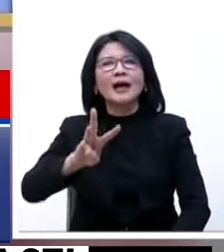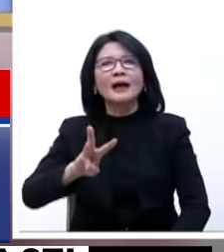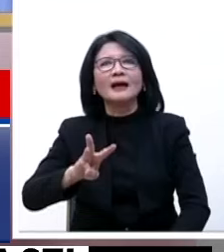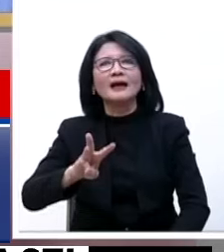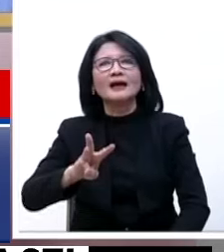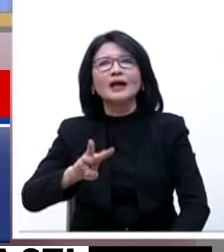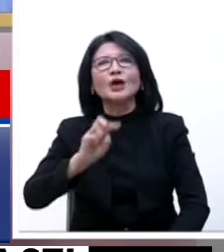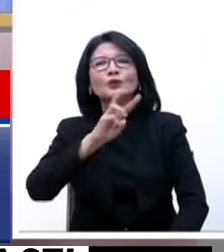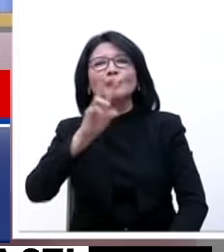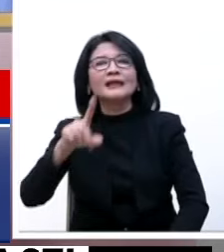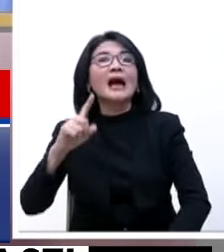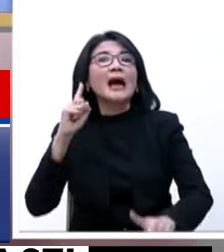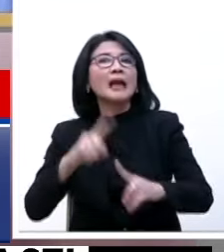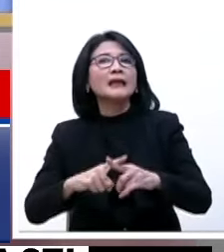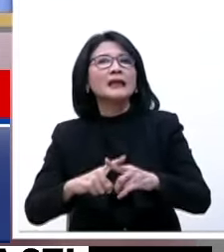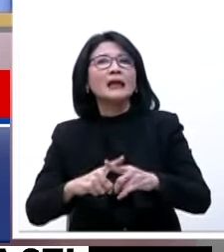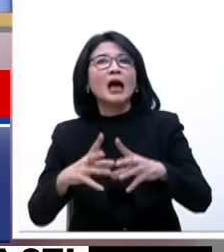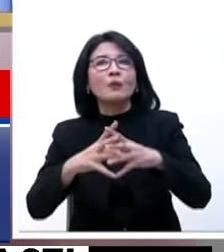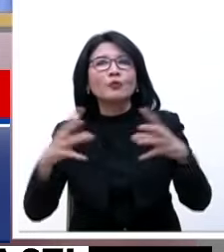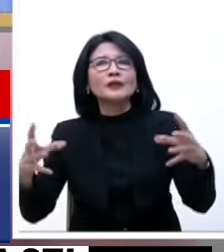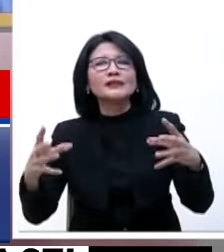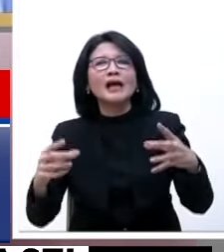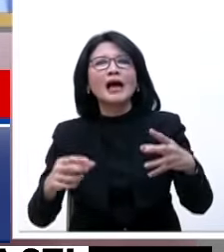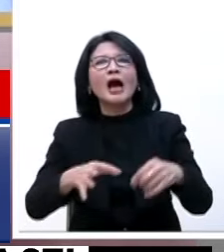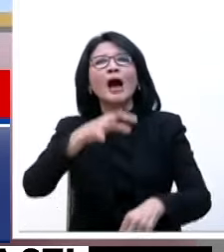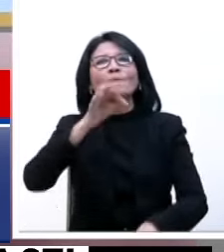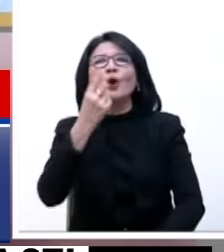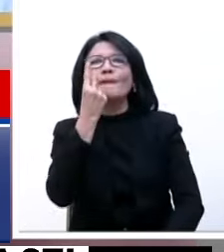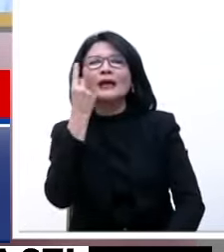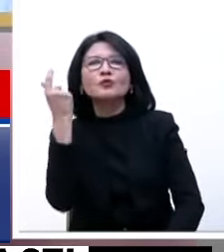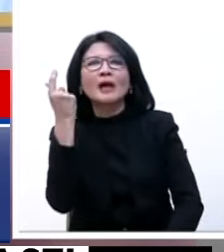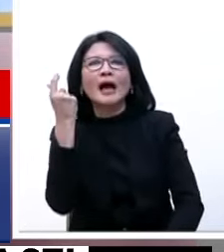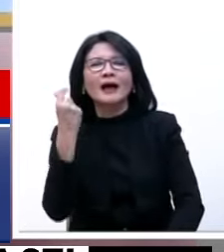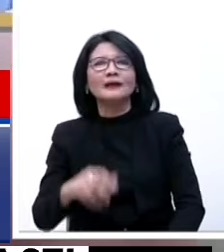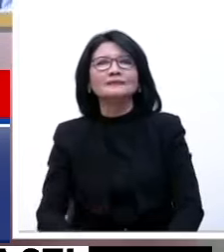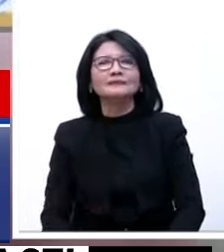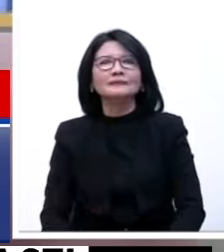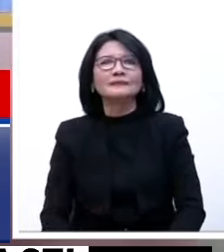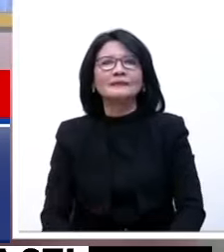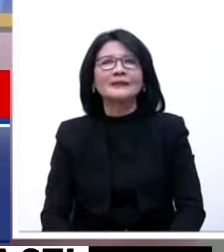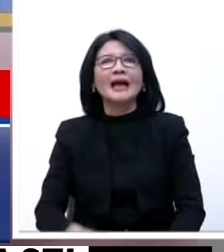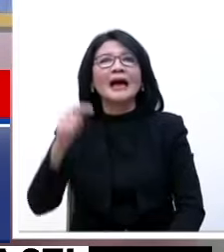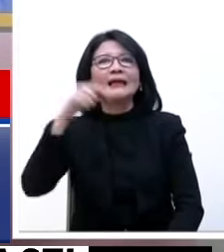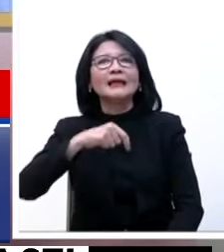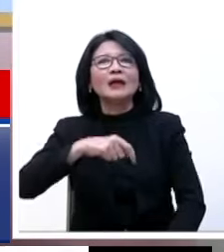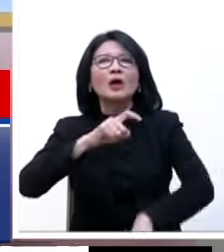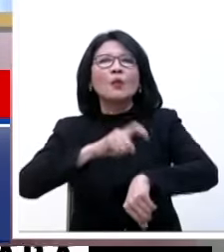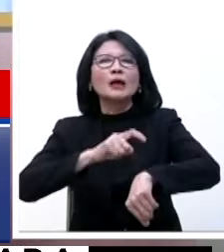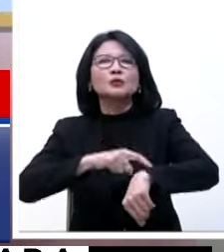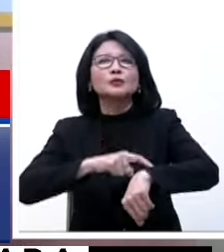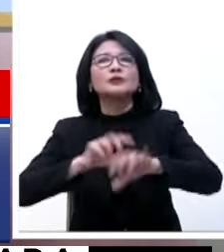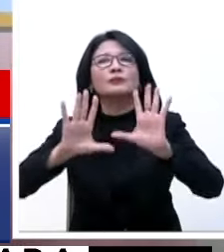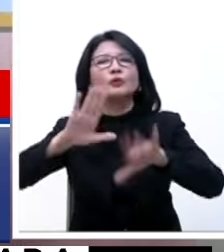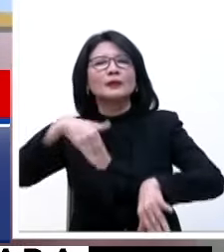23 kali luasnya pulau Madura Di mana saya tinggal ini deforestasi dalam waktu